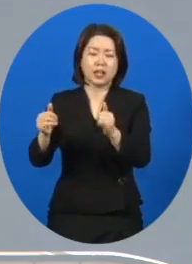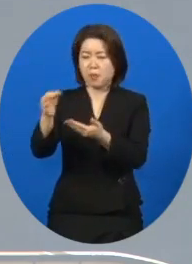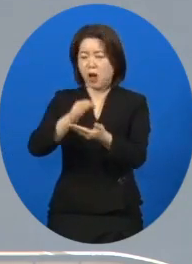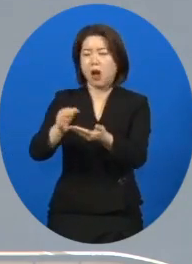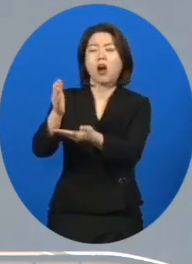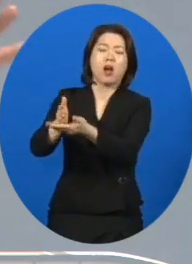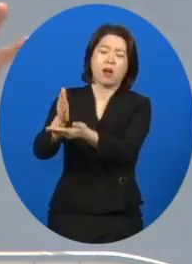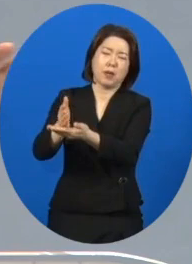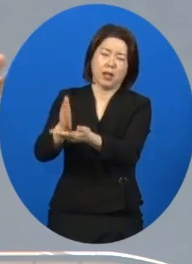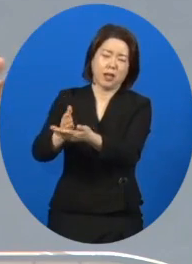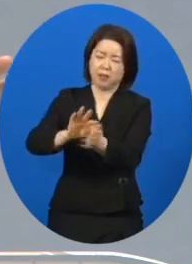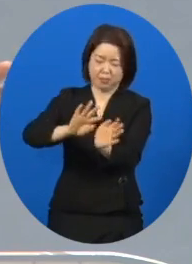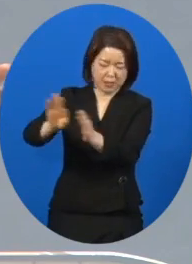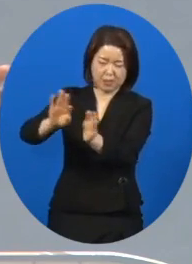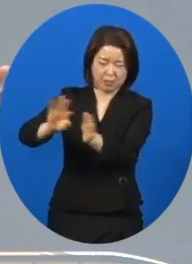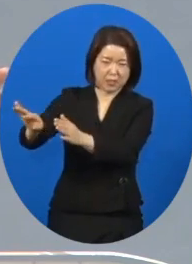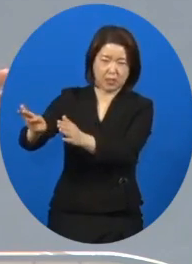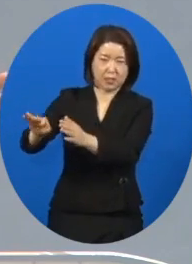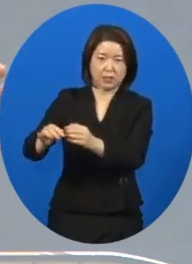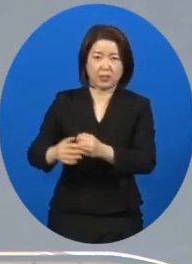헌금하지 말아야 한다.